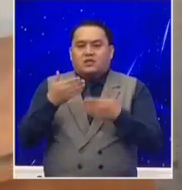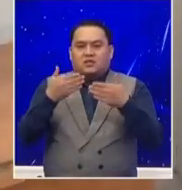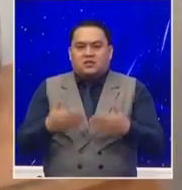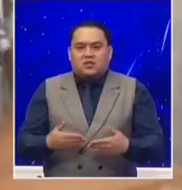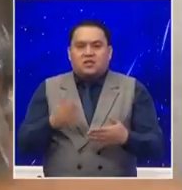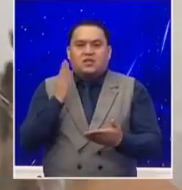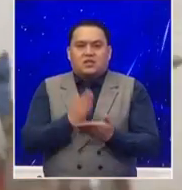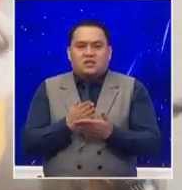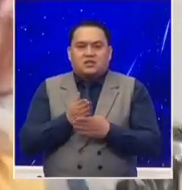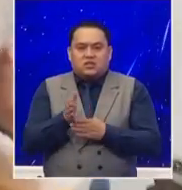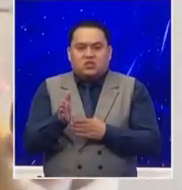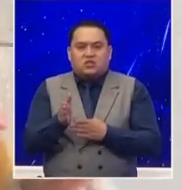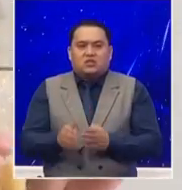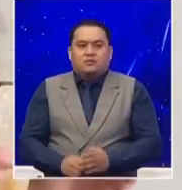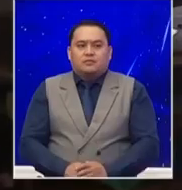есть трещина.